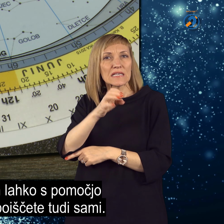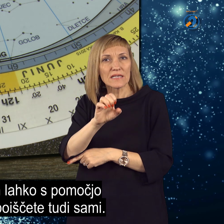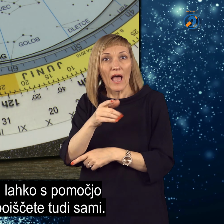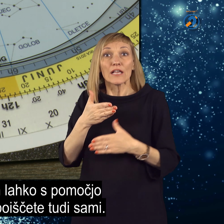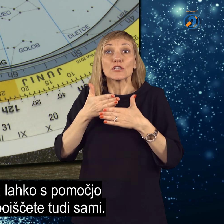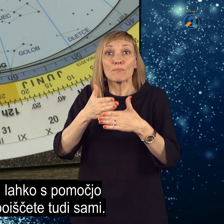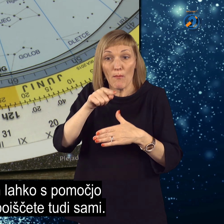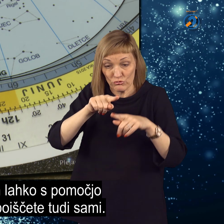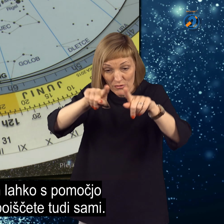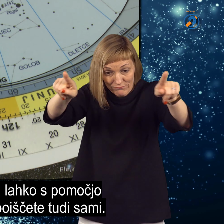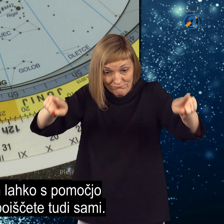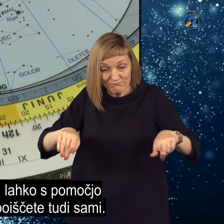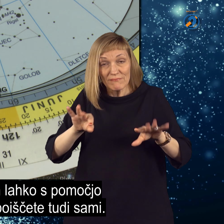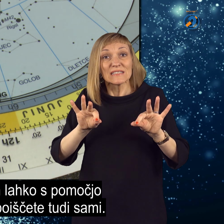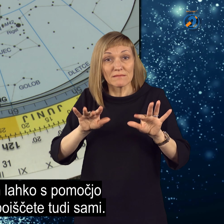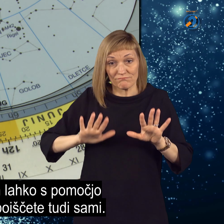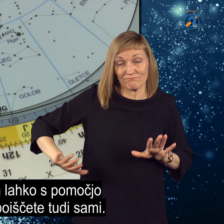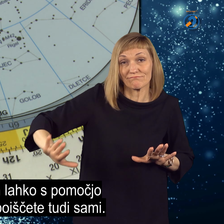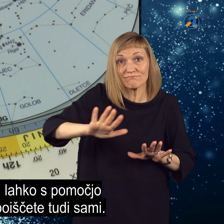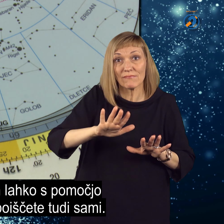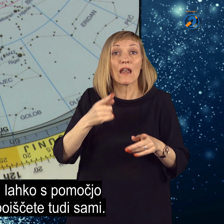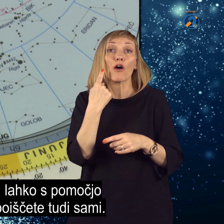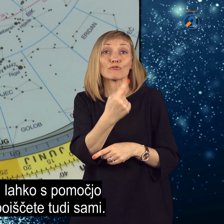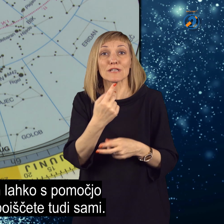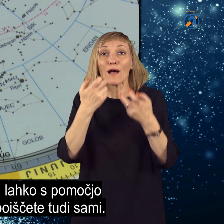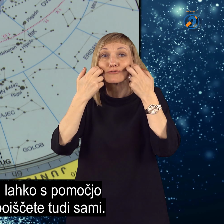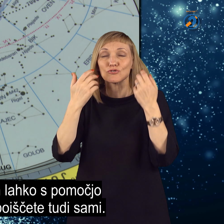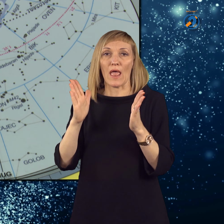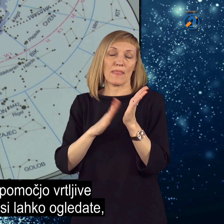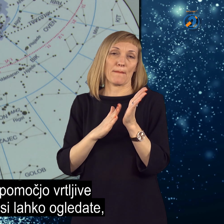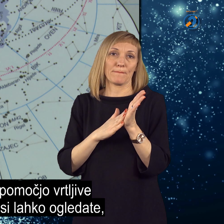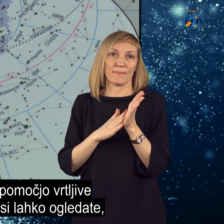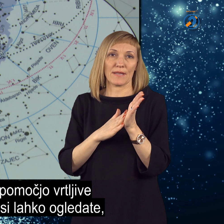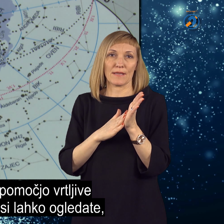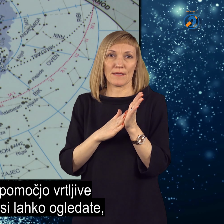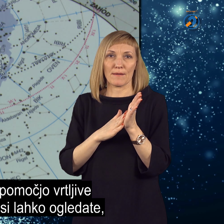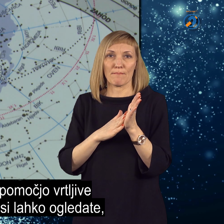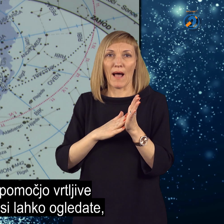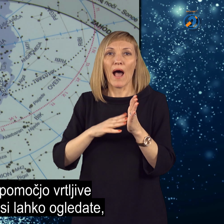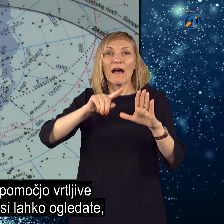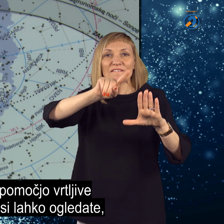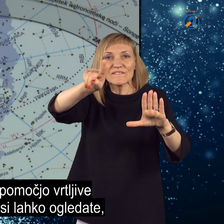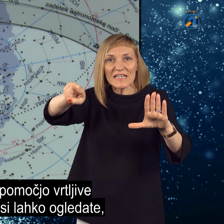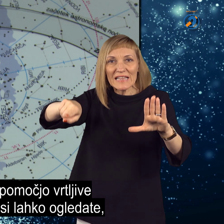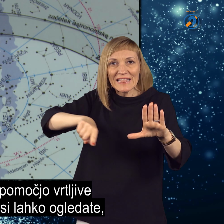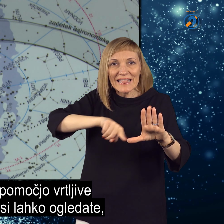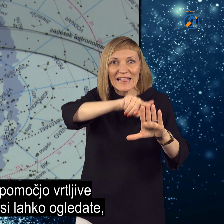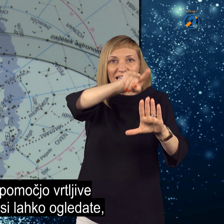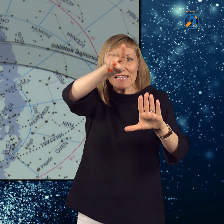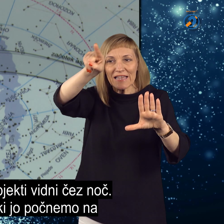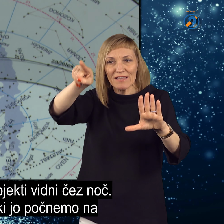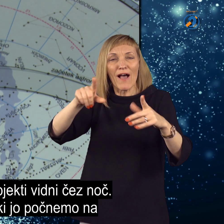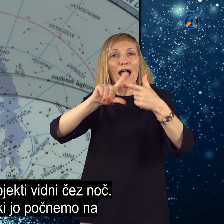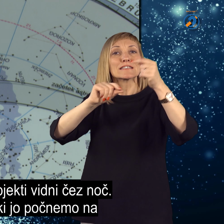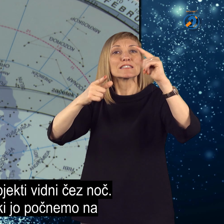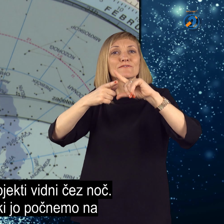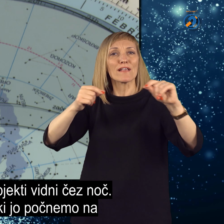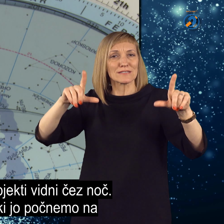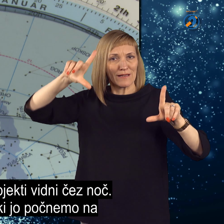pomočjo takih zvezdnih kart lahko poiščete tudi vi sami. Naprimer s pomočjo vrtljive zvezdne karte si lahko ogledate,